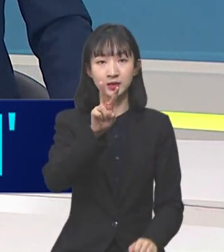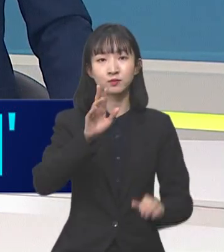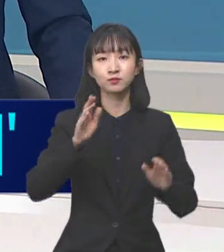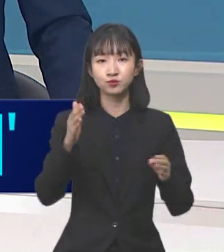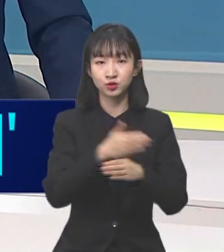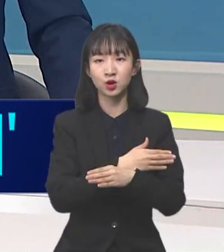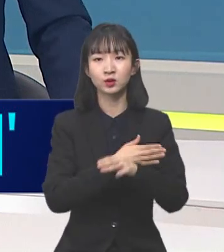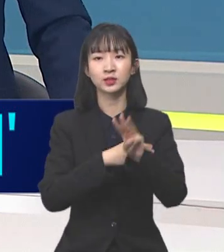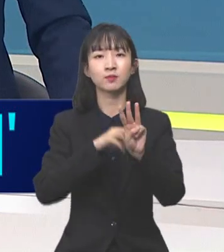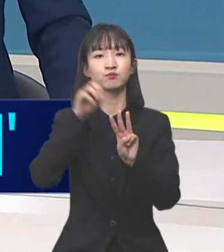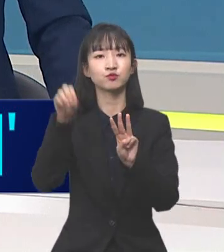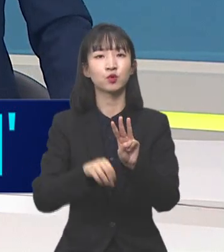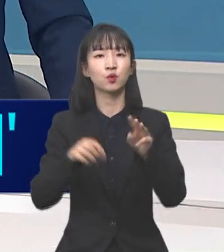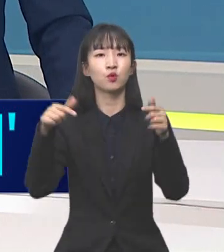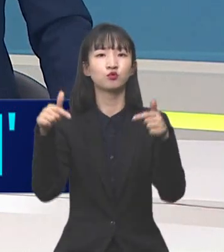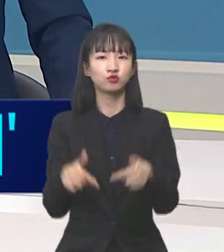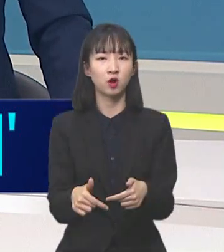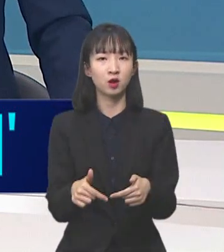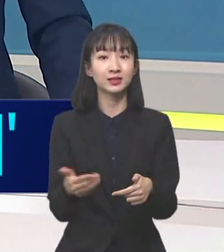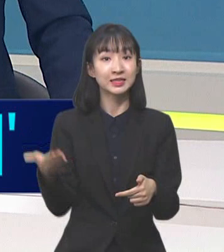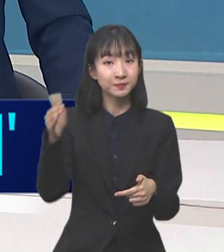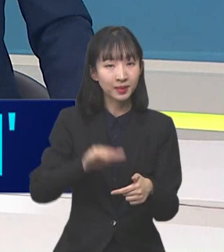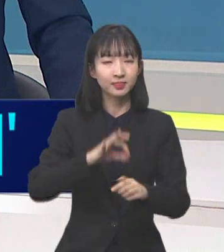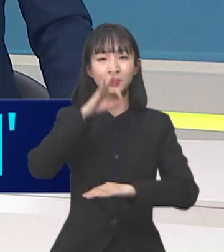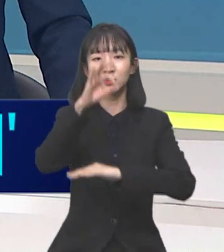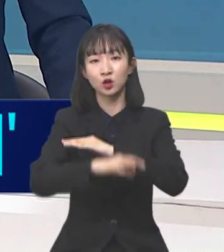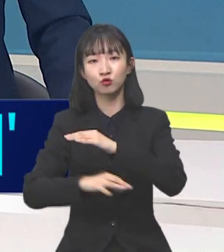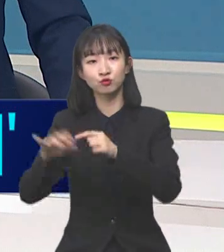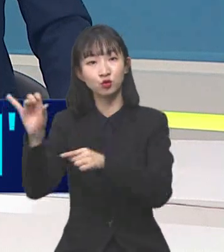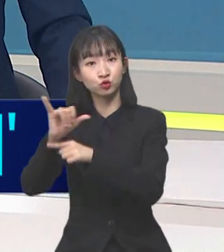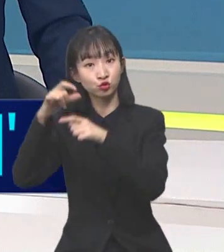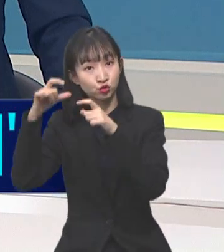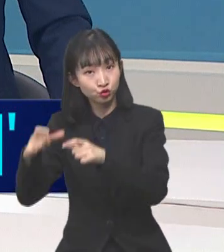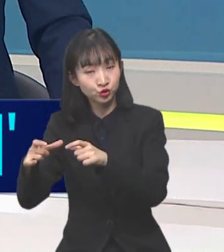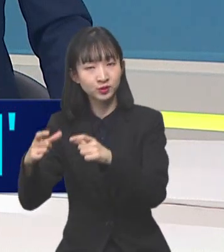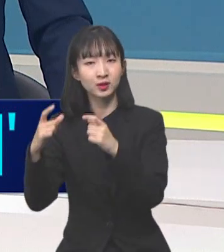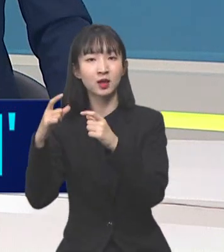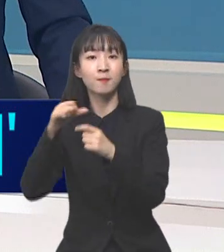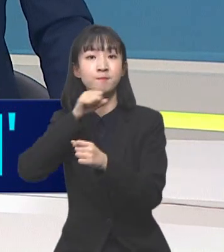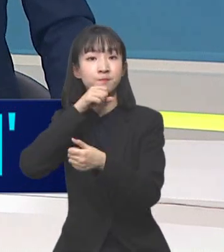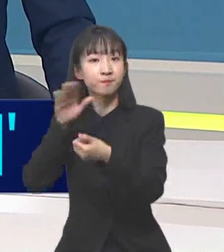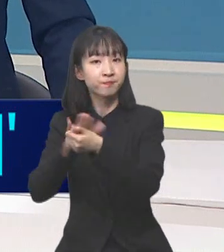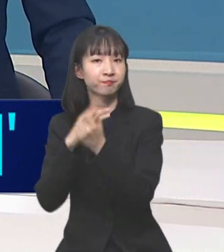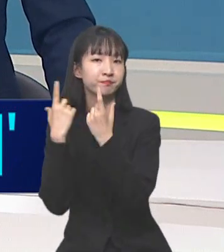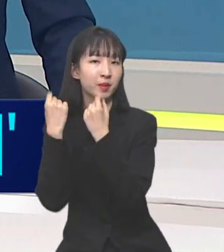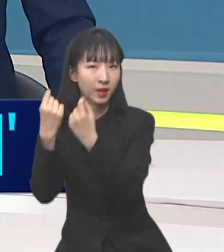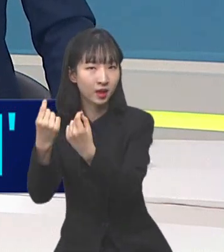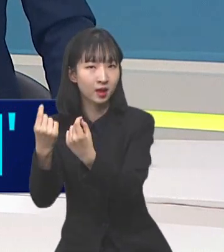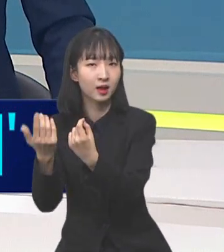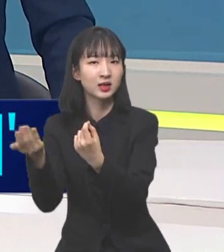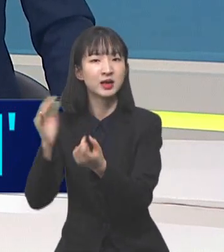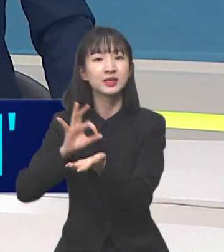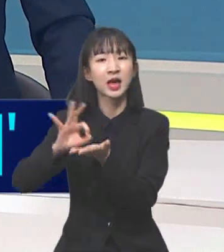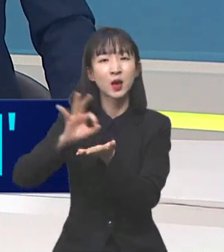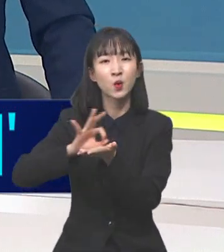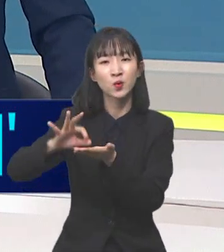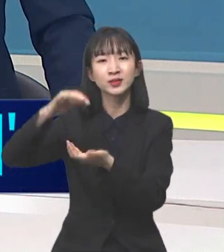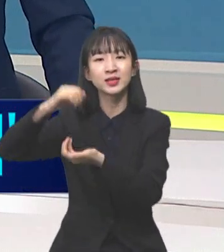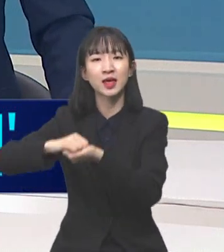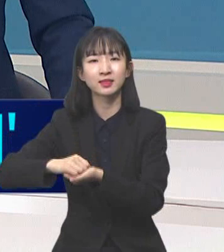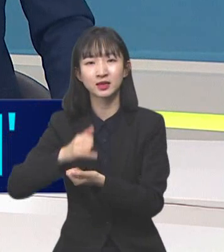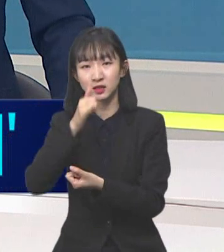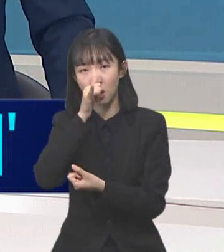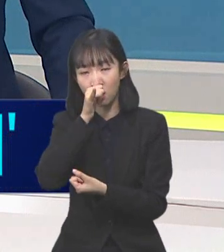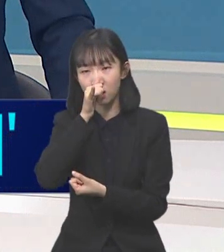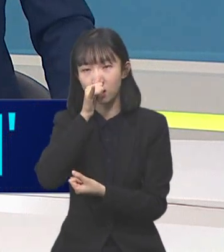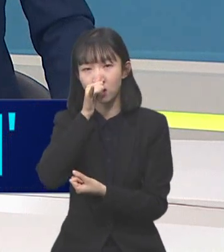로 축소 됐죠 하지만 서구와 연수 그는 기존 캐쉬백 pu 를 유지하기로 했습니다 다만 사용 한도를 줄여도 가맹점